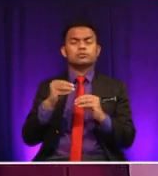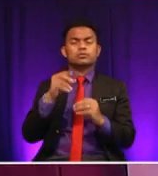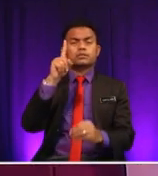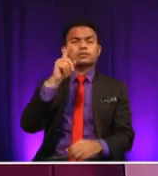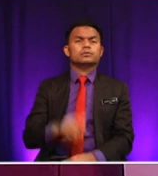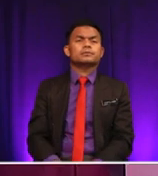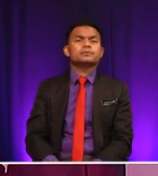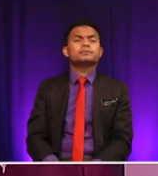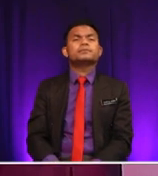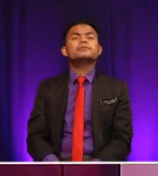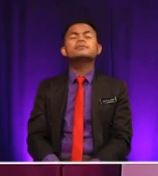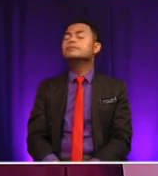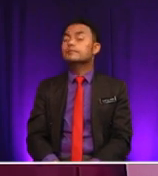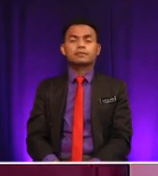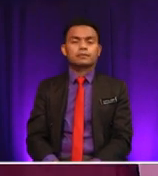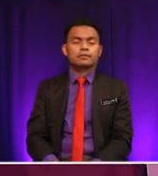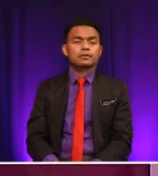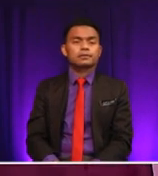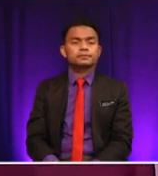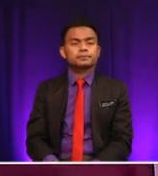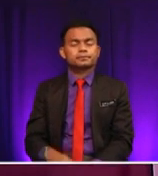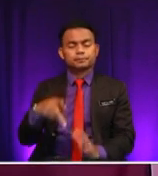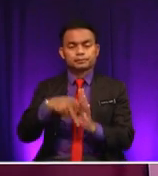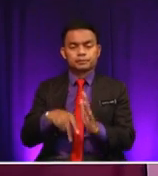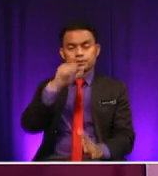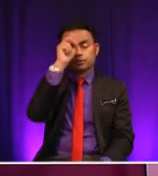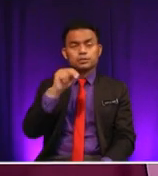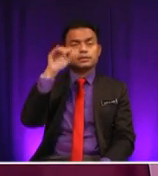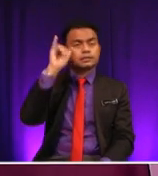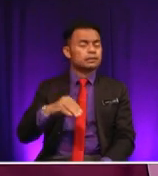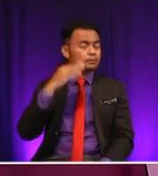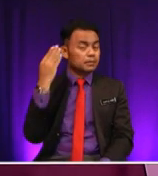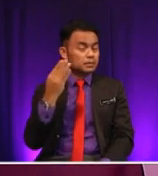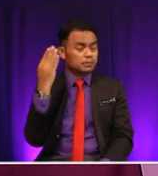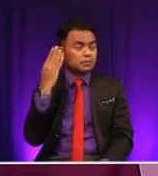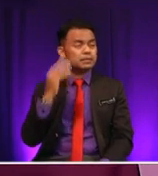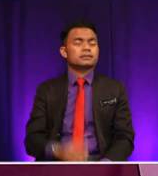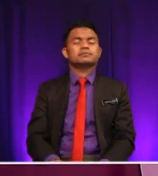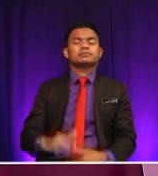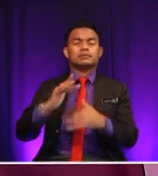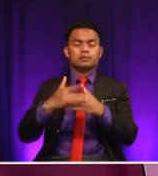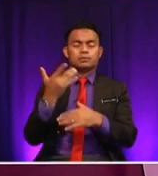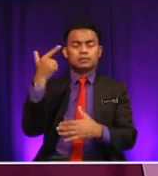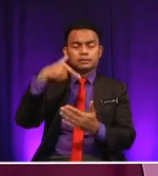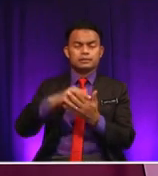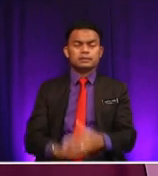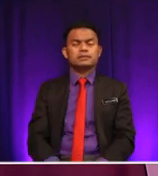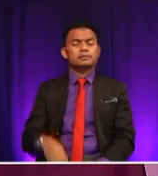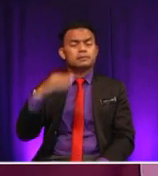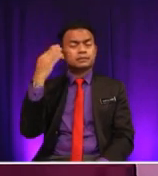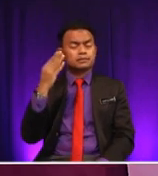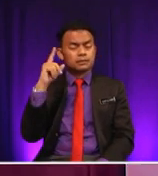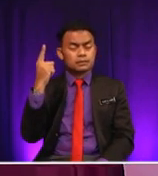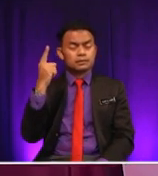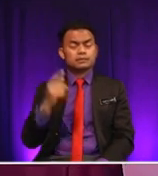pertama di sini ini merupakan soal yang biasa-biasa yang biasa-biasa yang biasa-biasa saja Oke